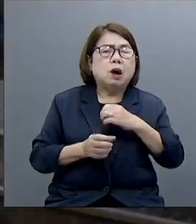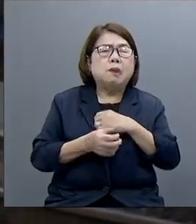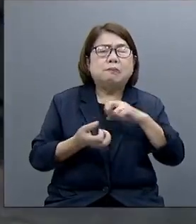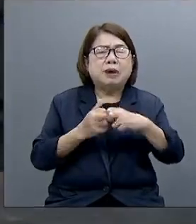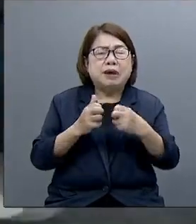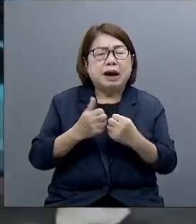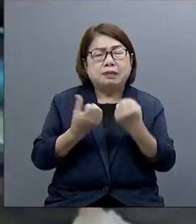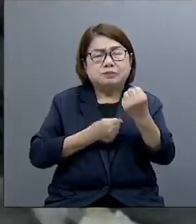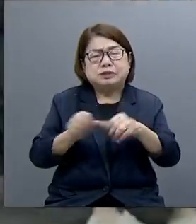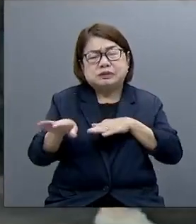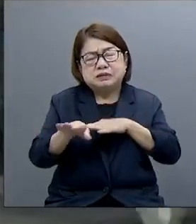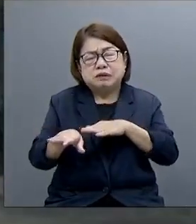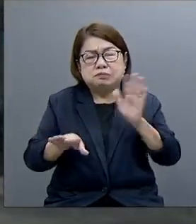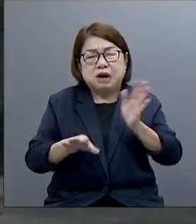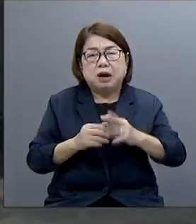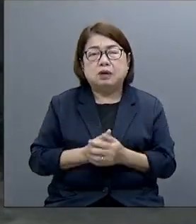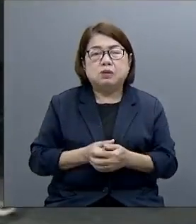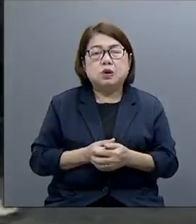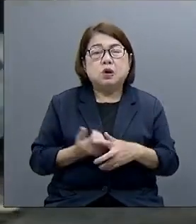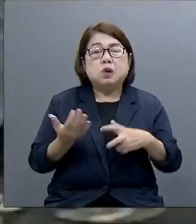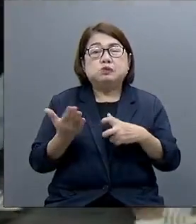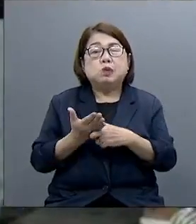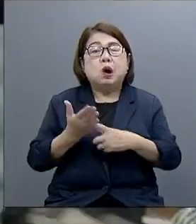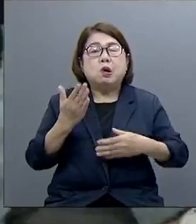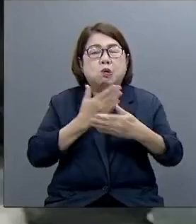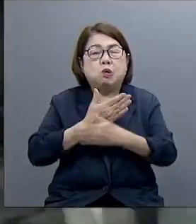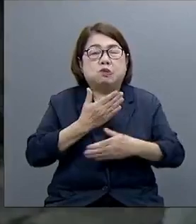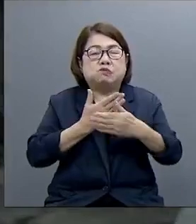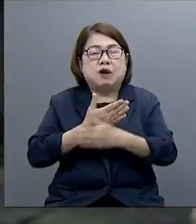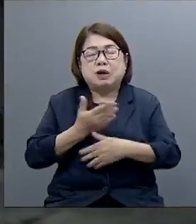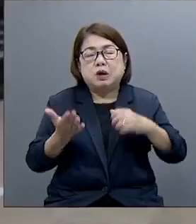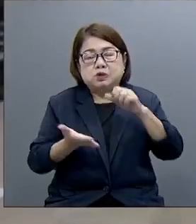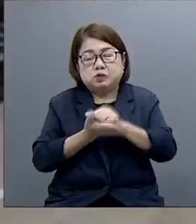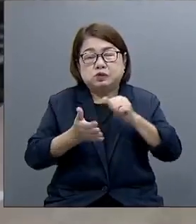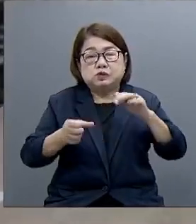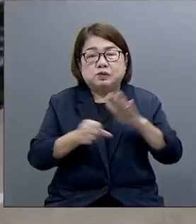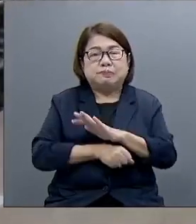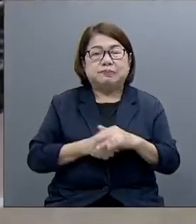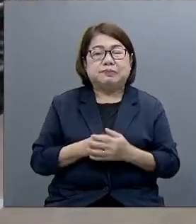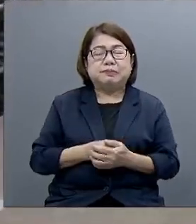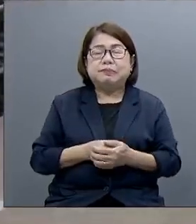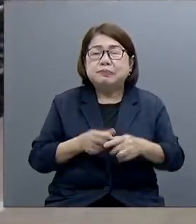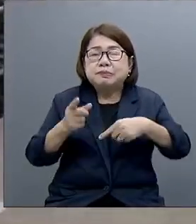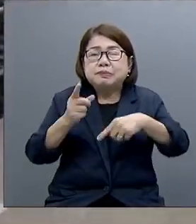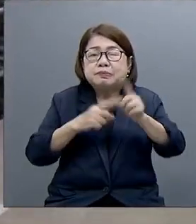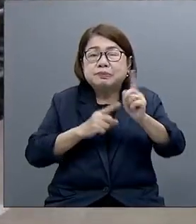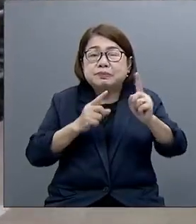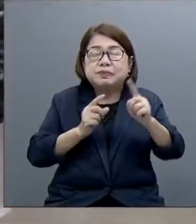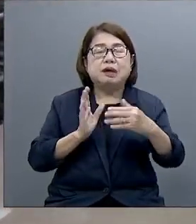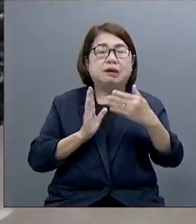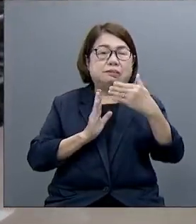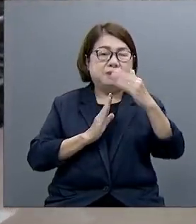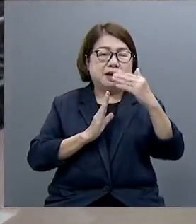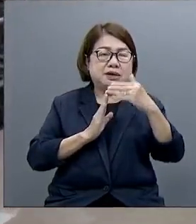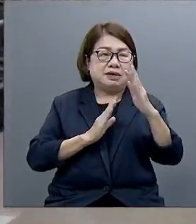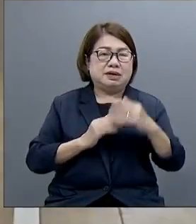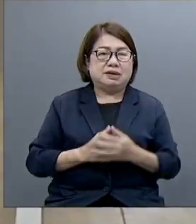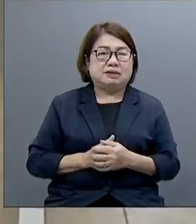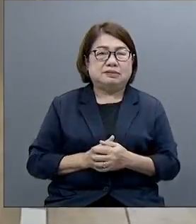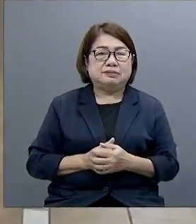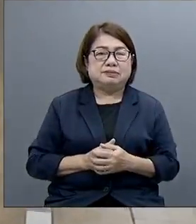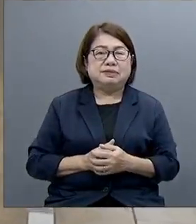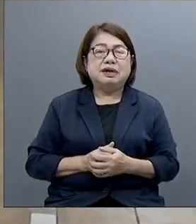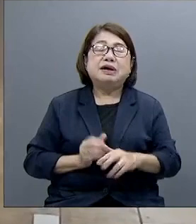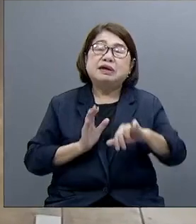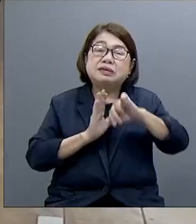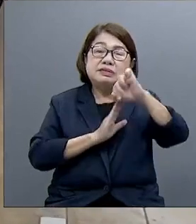คะทยอยซื้อตั๋วล่วงหน้ากันจนเต็มค่ะส่วนใหญ่ก็เป็นเส้นทางขึ้นสู่พื้นที่ภาคเหนือส่วนที่จังหวัดเชียง